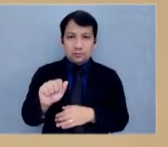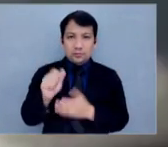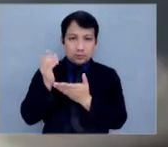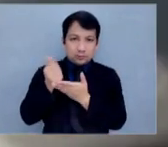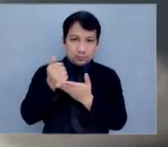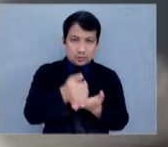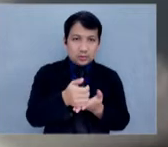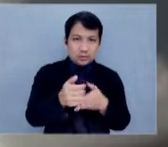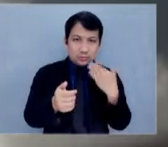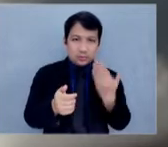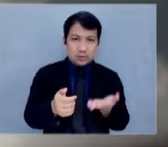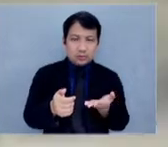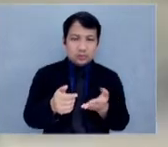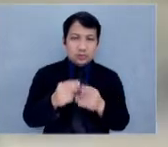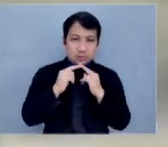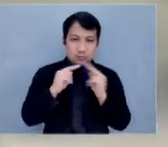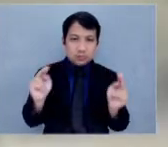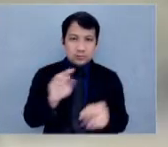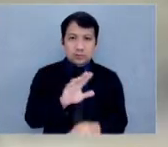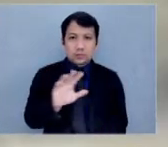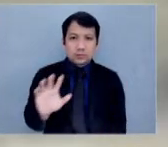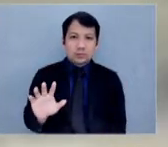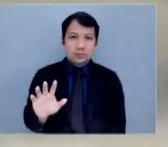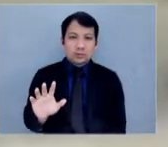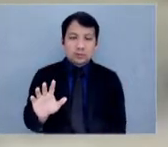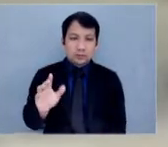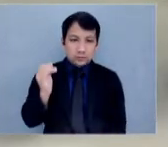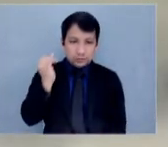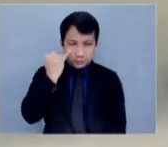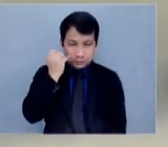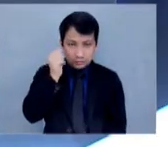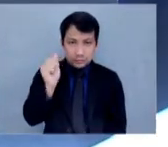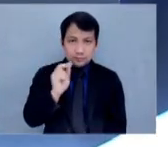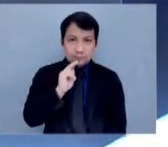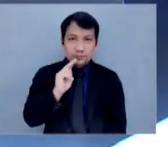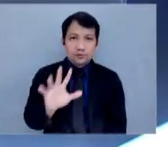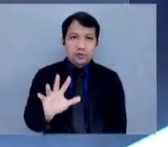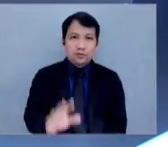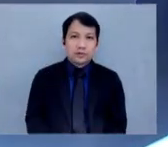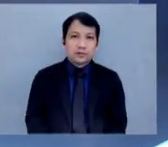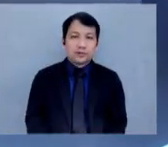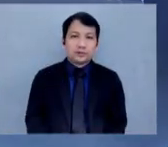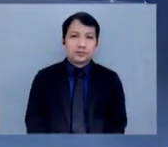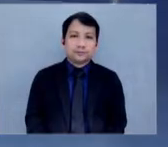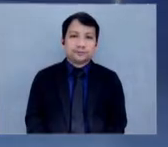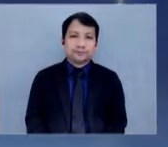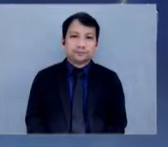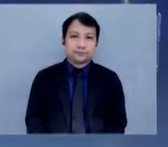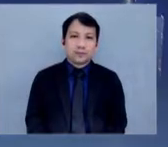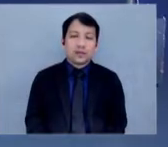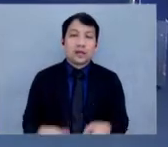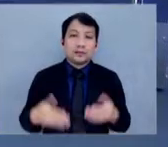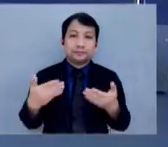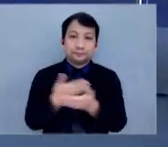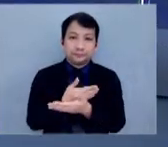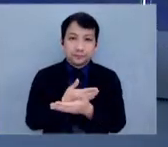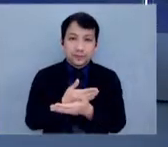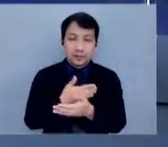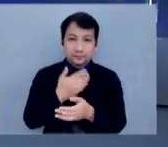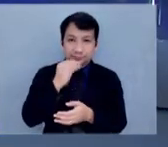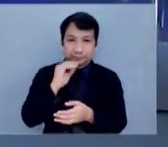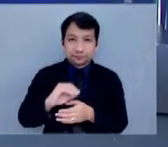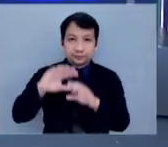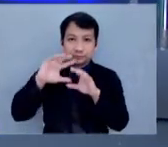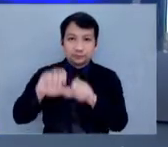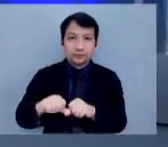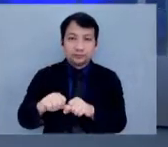namatayan. Nagbabalita mula sa frontline, Jan Arua, News 5. Naglabas na naman ang panibagong warrant of arrest laban kay Kingdom